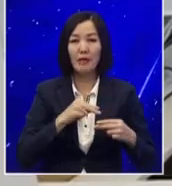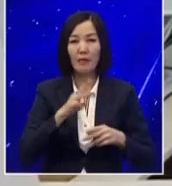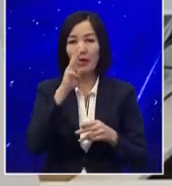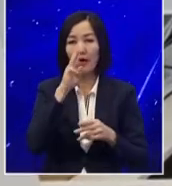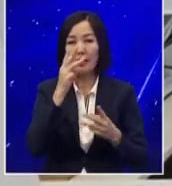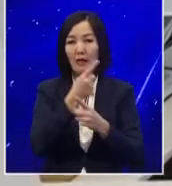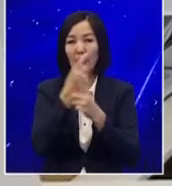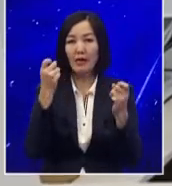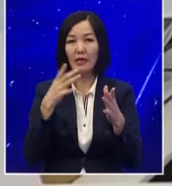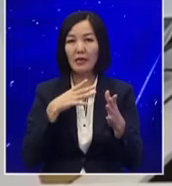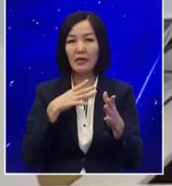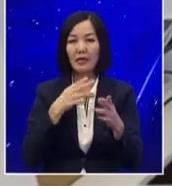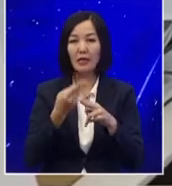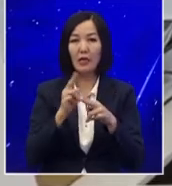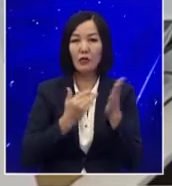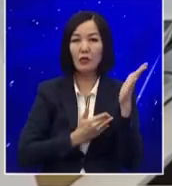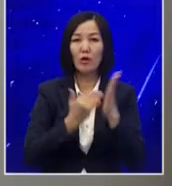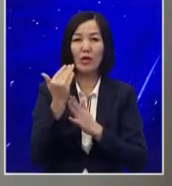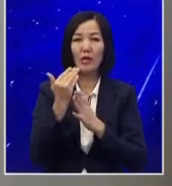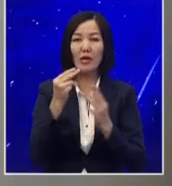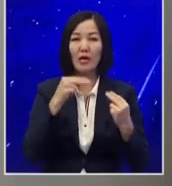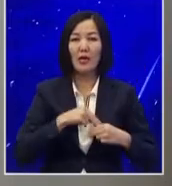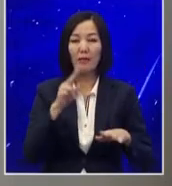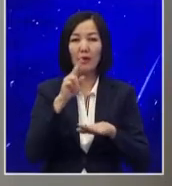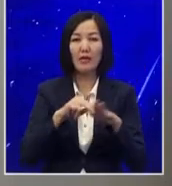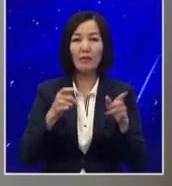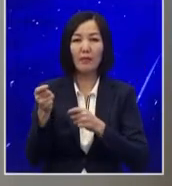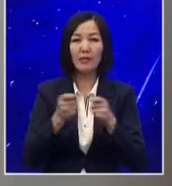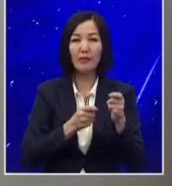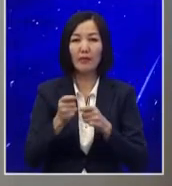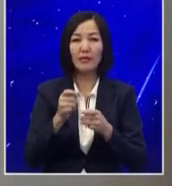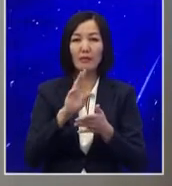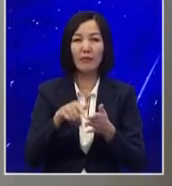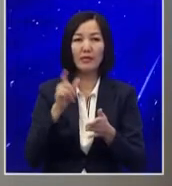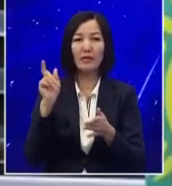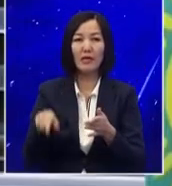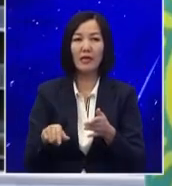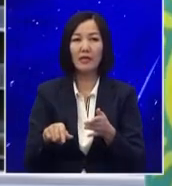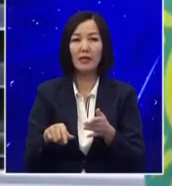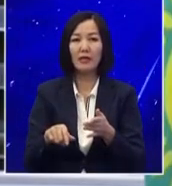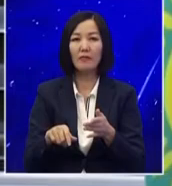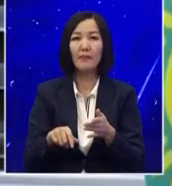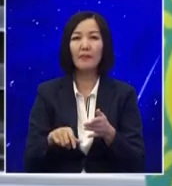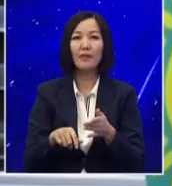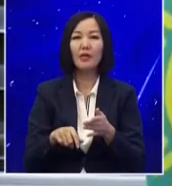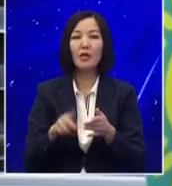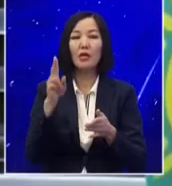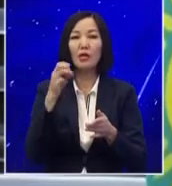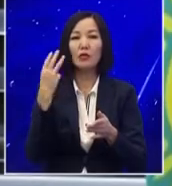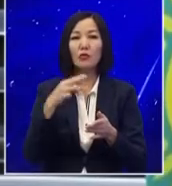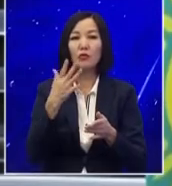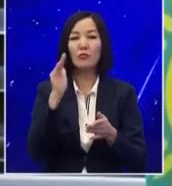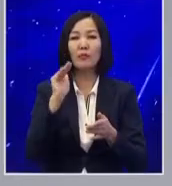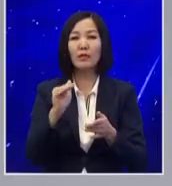жариялаған шенеуніктер арасында да ең жоғарғы айлық еңбек инспекциясы басқармасының бастығы алады. Табыс көлемі